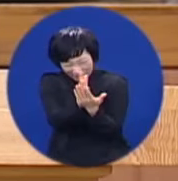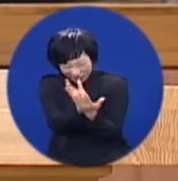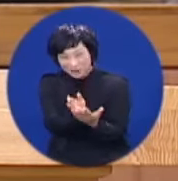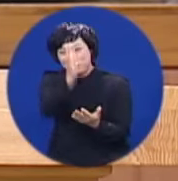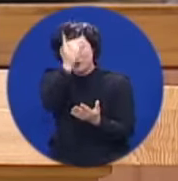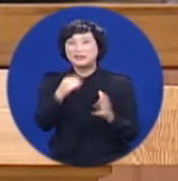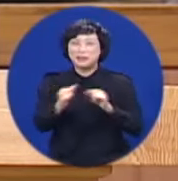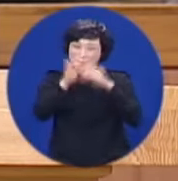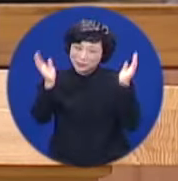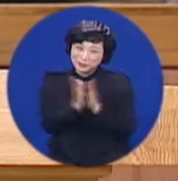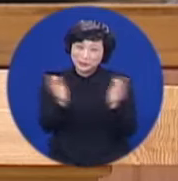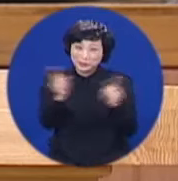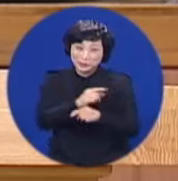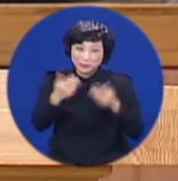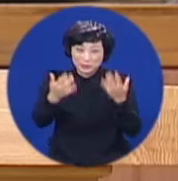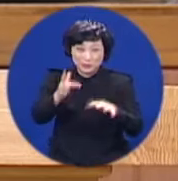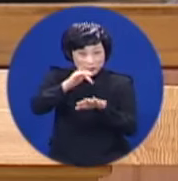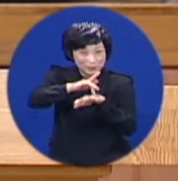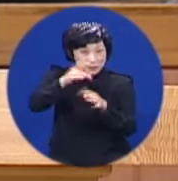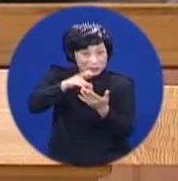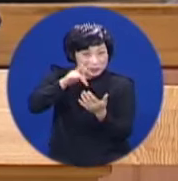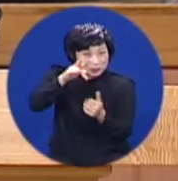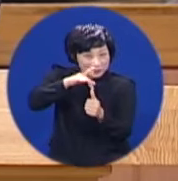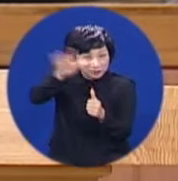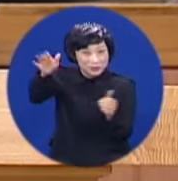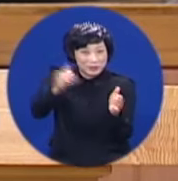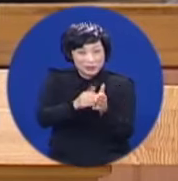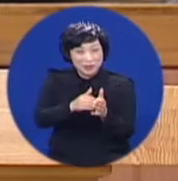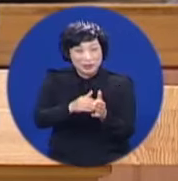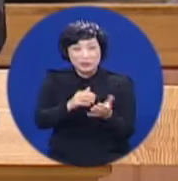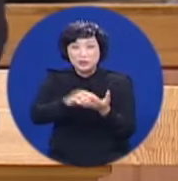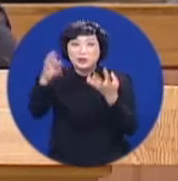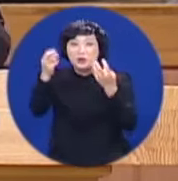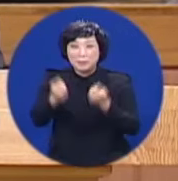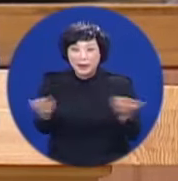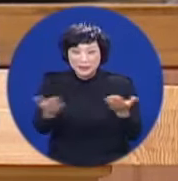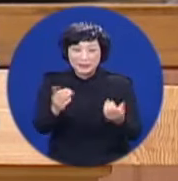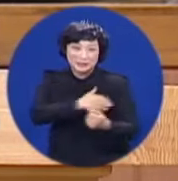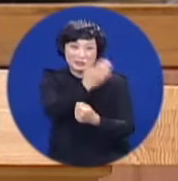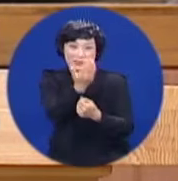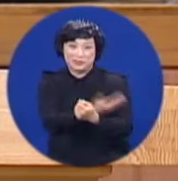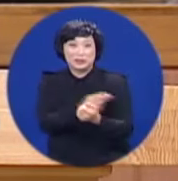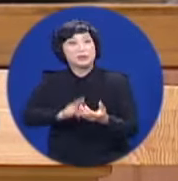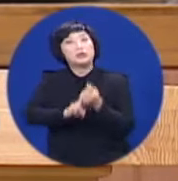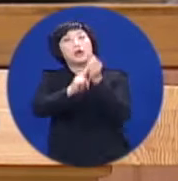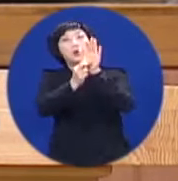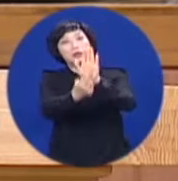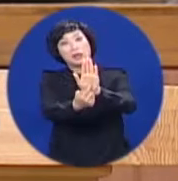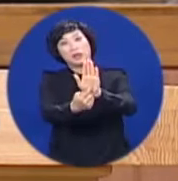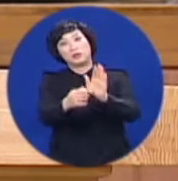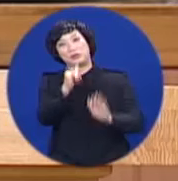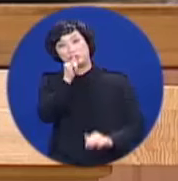자 고치고 귀신 쫓아내고 엄청난 능력을 행하시는데